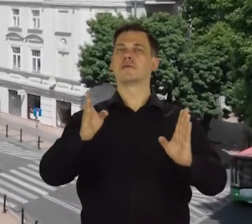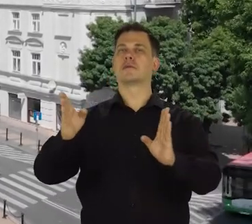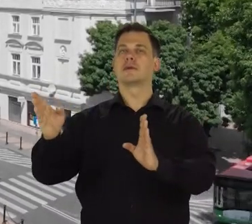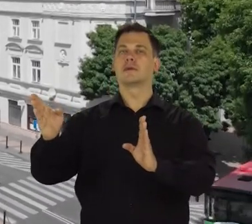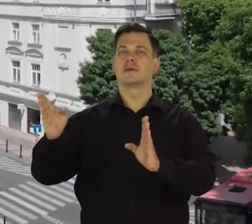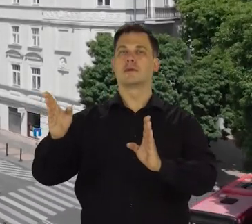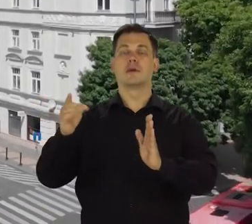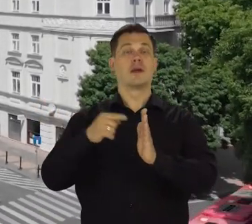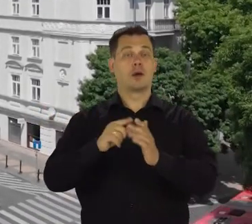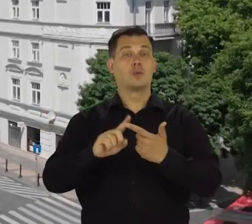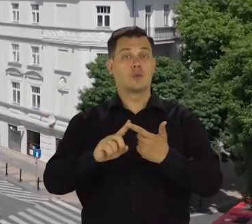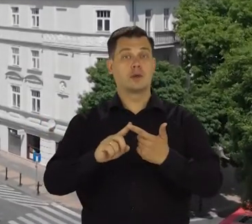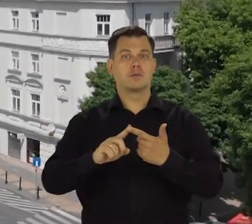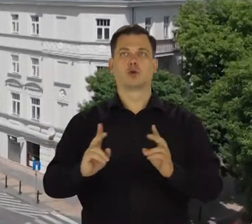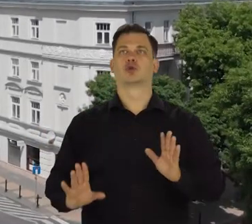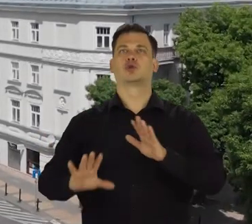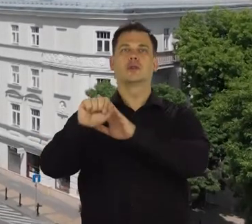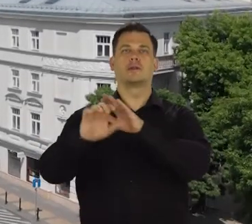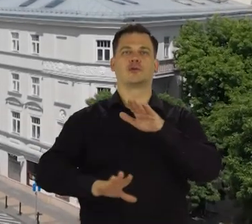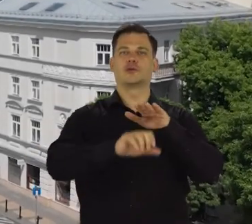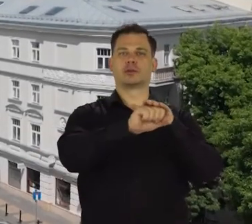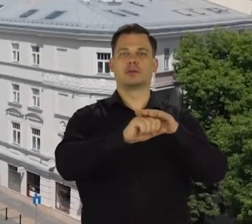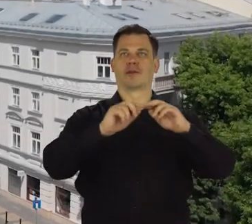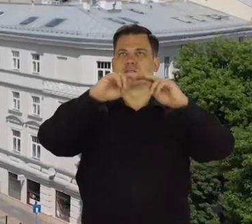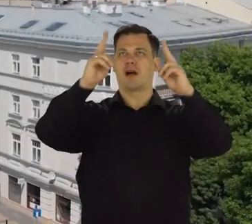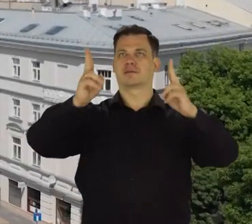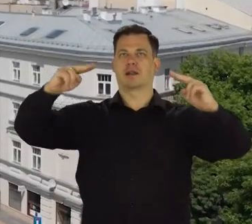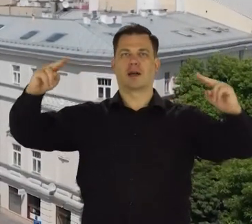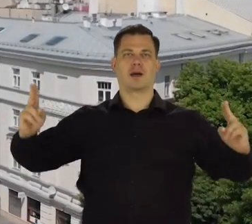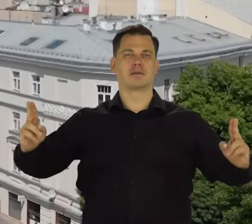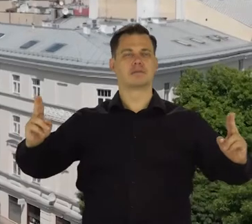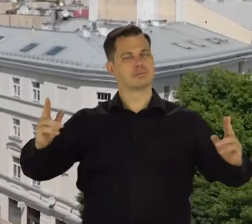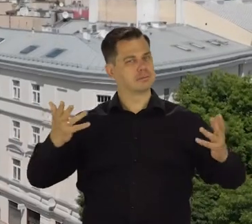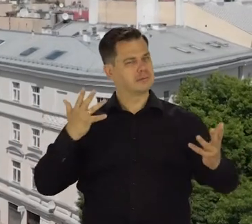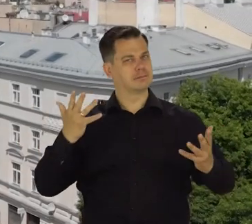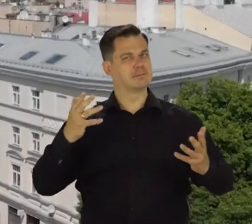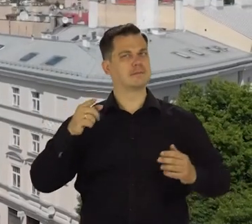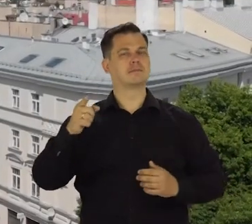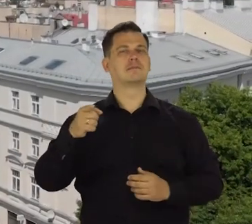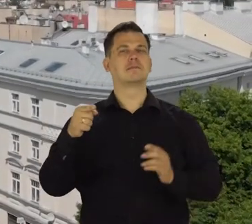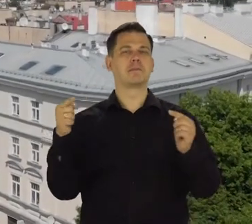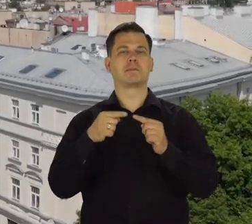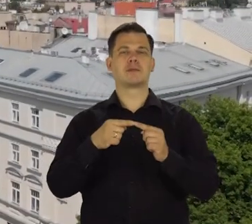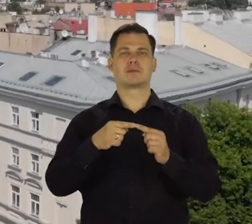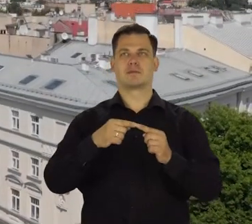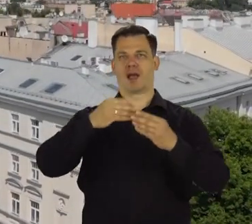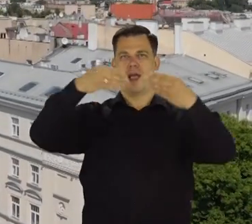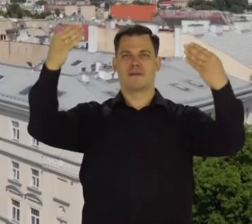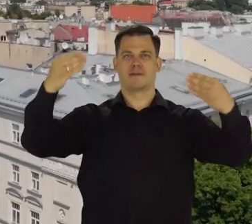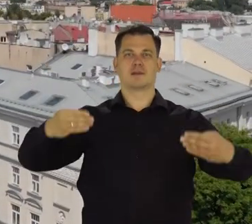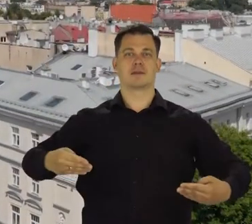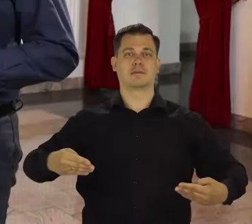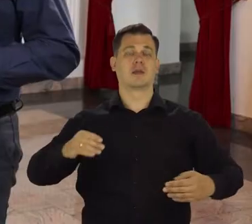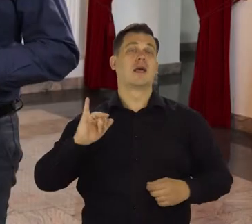porządek architektoniczny i dwa szczyty, które flankują tę fasadę, dają nam charakterystyczną